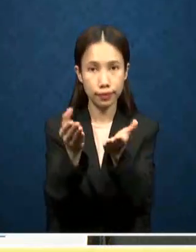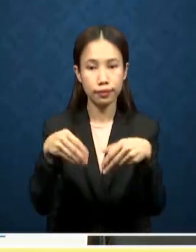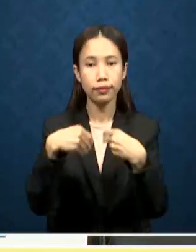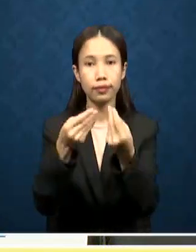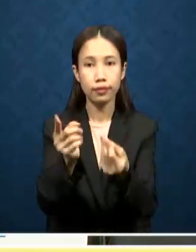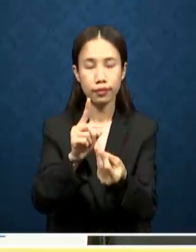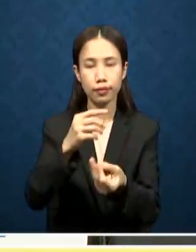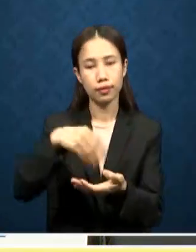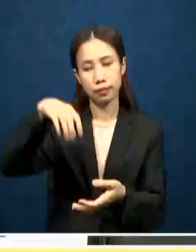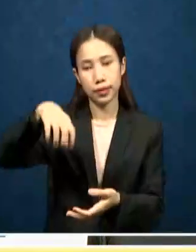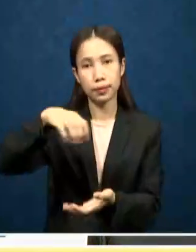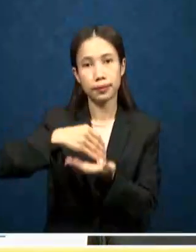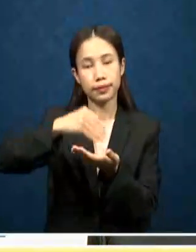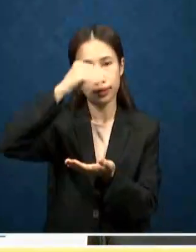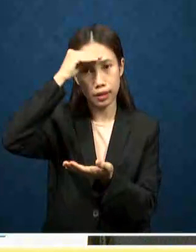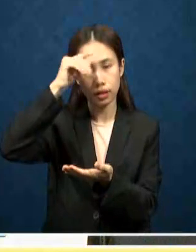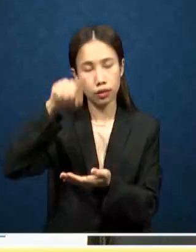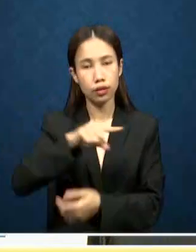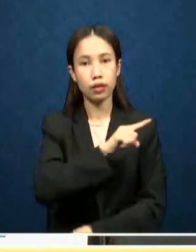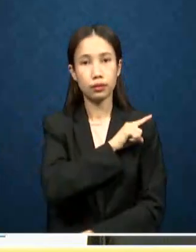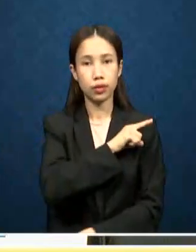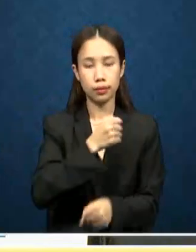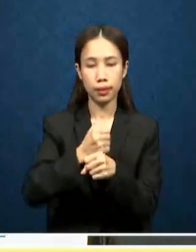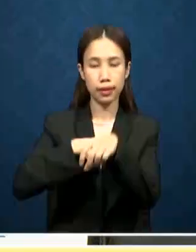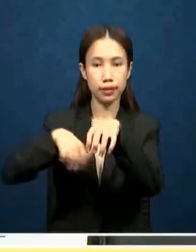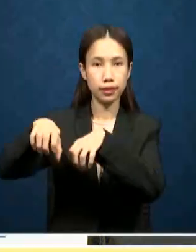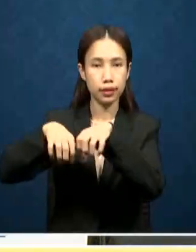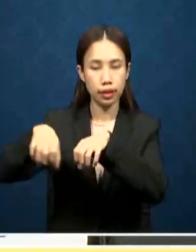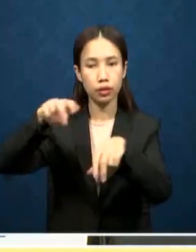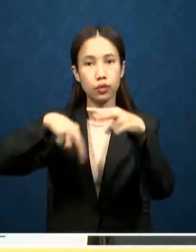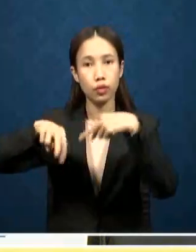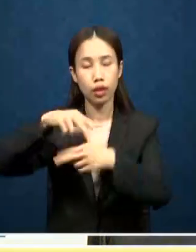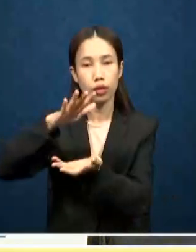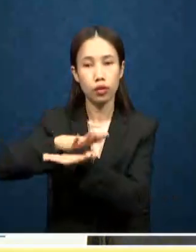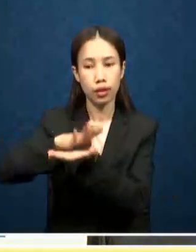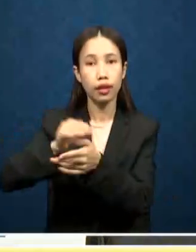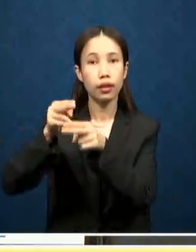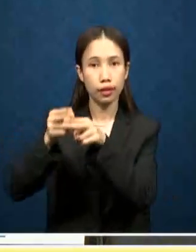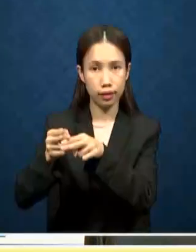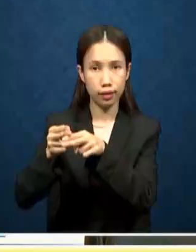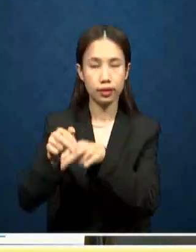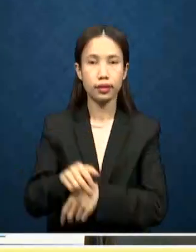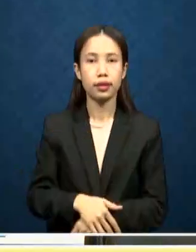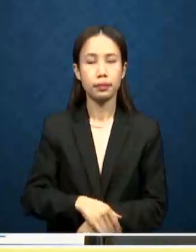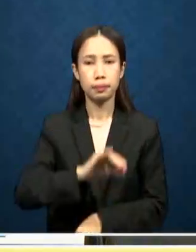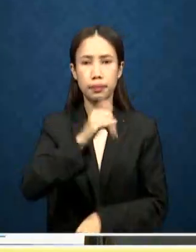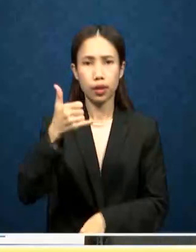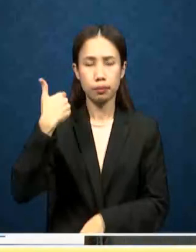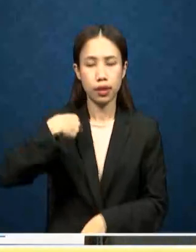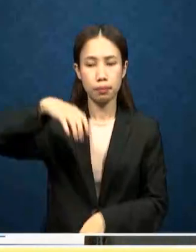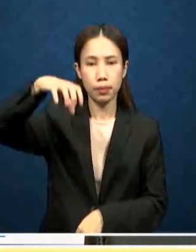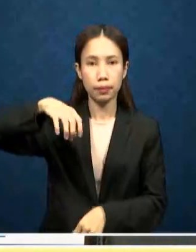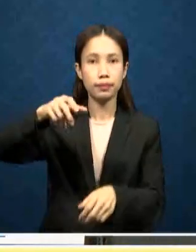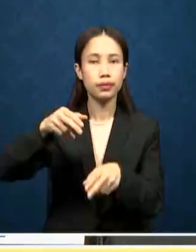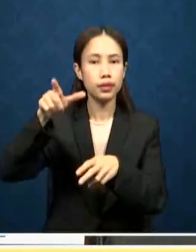สถานศึกษาดังกล่าวมีศักยภาพการบริหารจัดการบางแห่งเี่ครับท่านประธานเมีหน่วยงานใหญ่